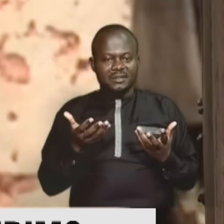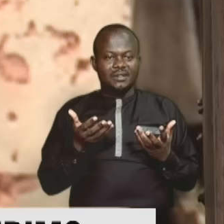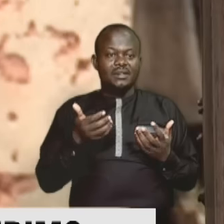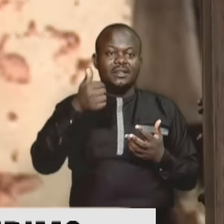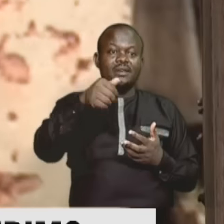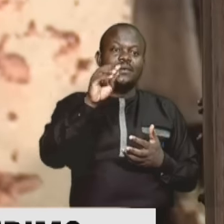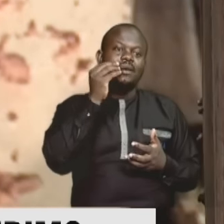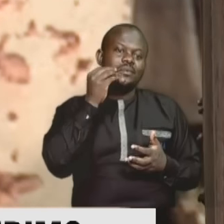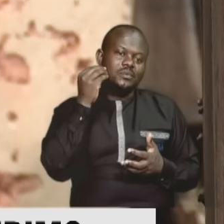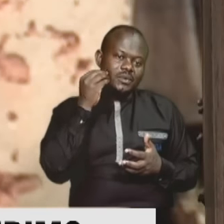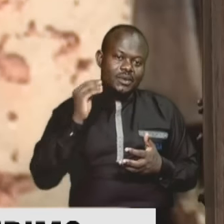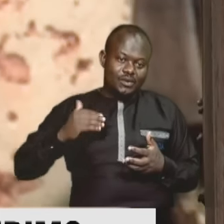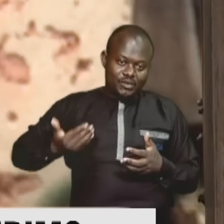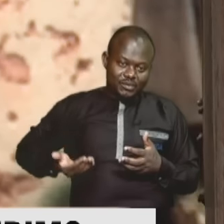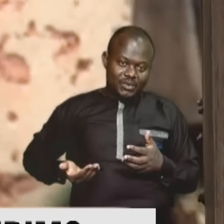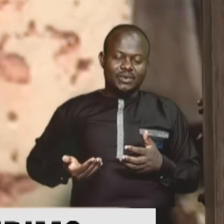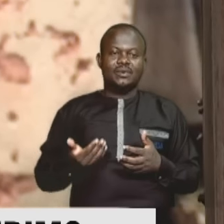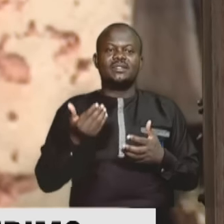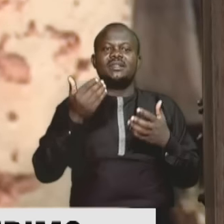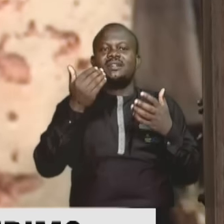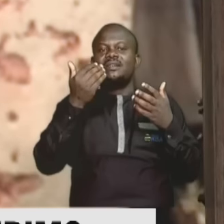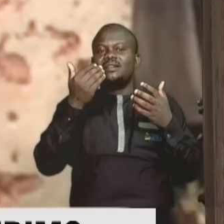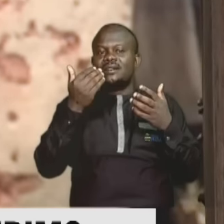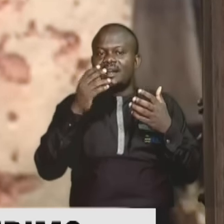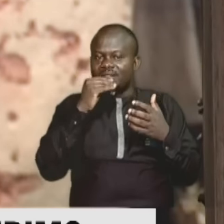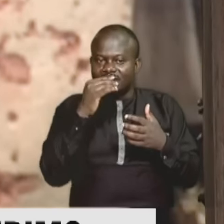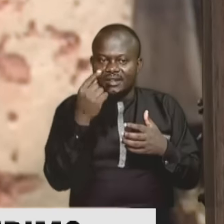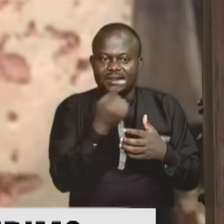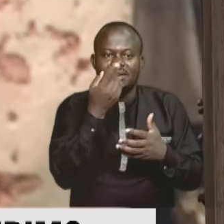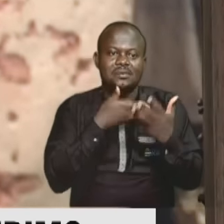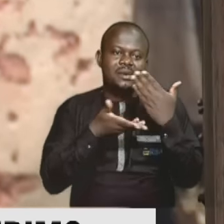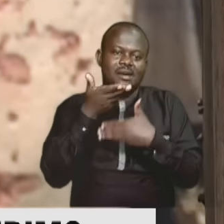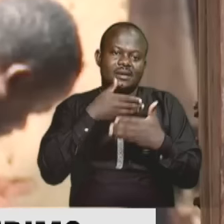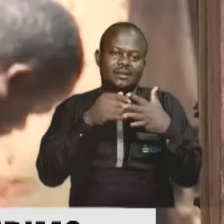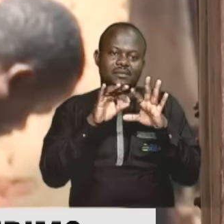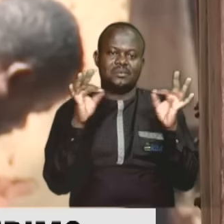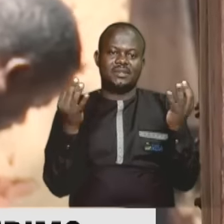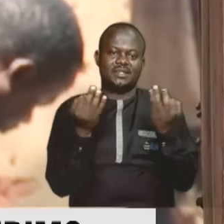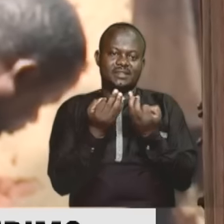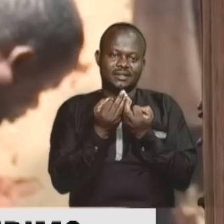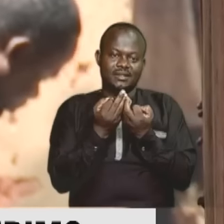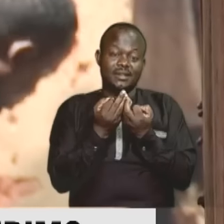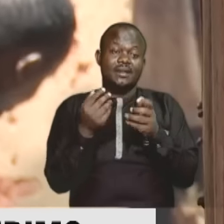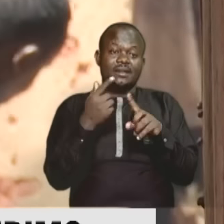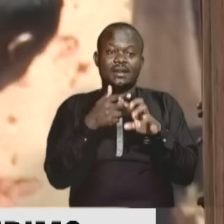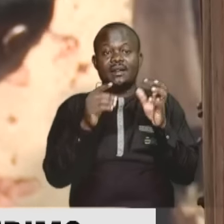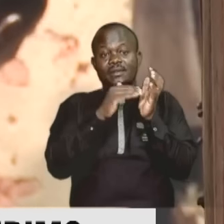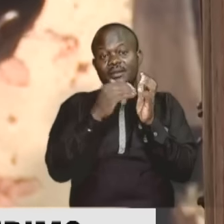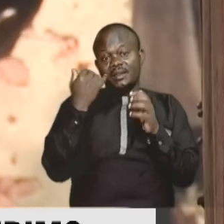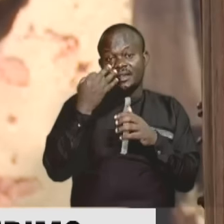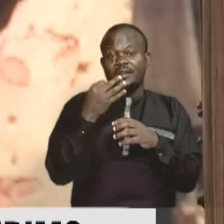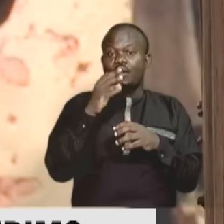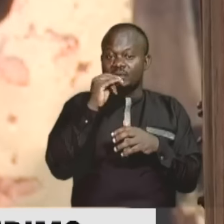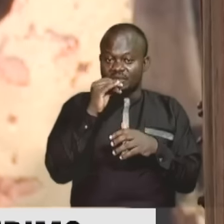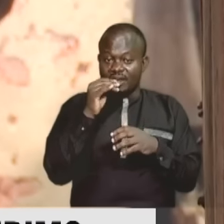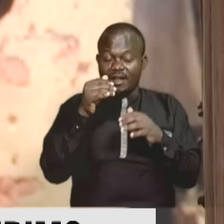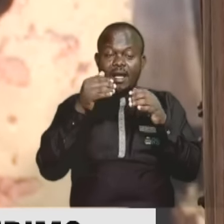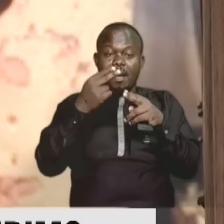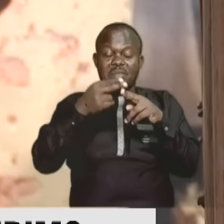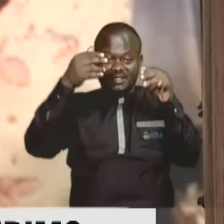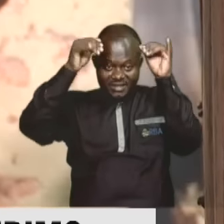mu rugo, umugore akakubitamo nk'akantu kamwe barimo baganira mu muryango. Nanone iyo wajyaga kuzivuga